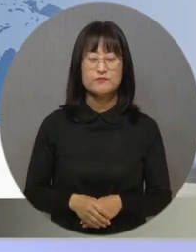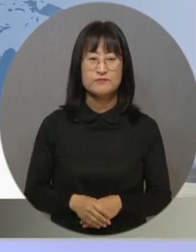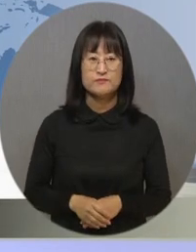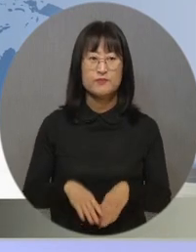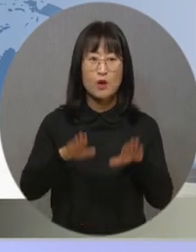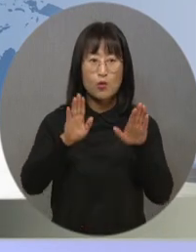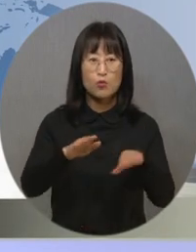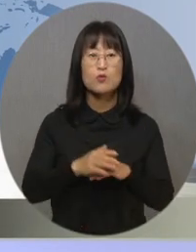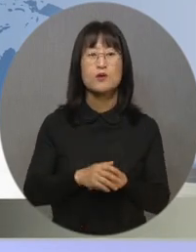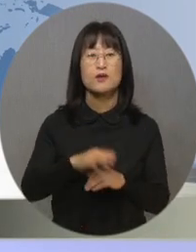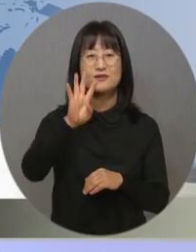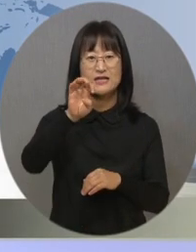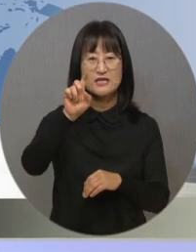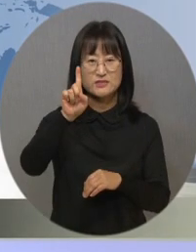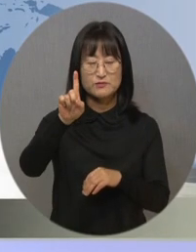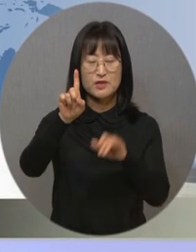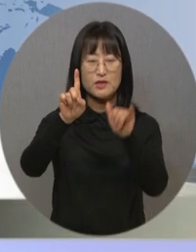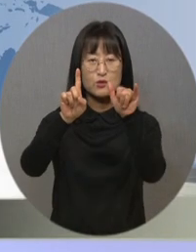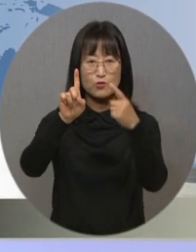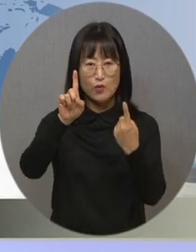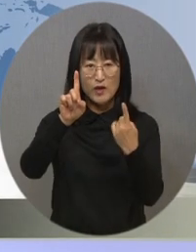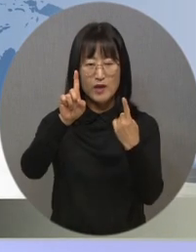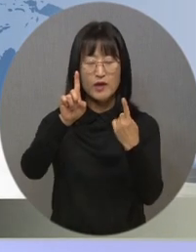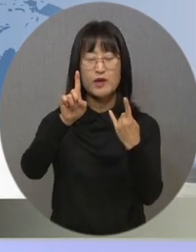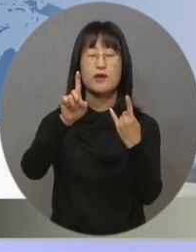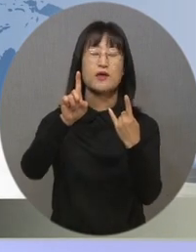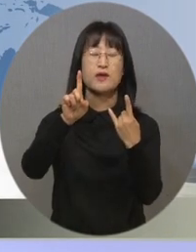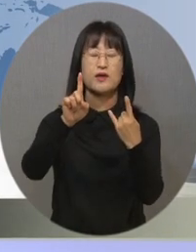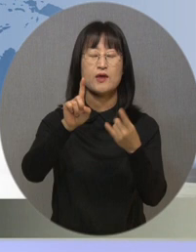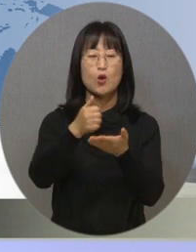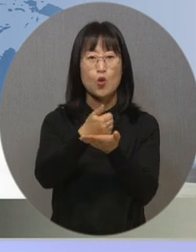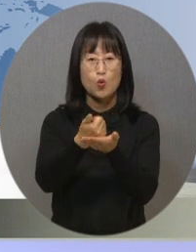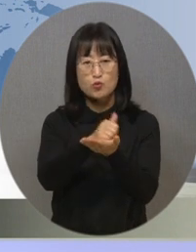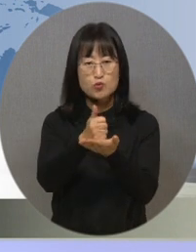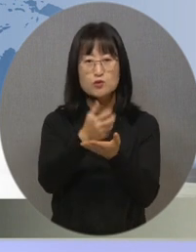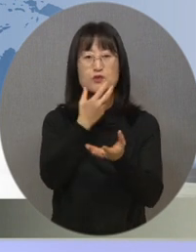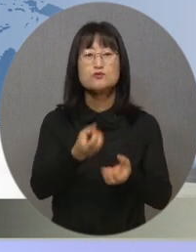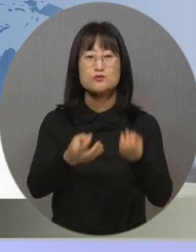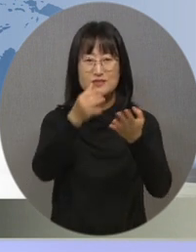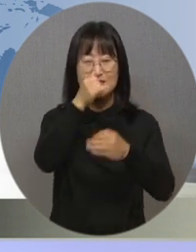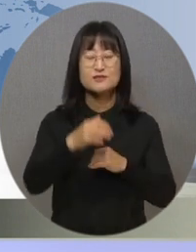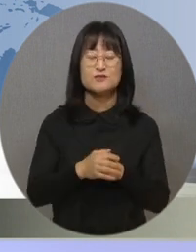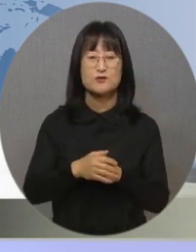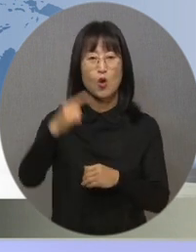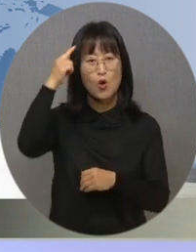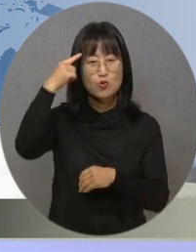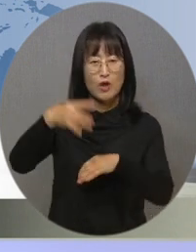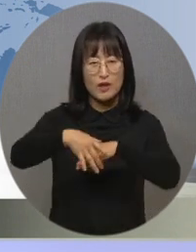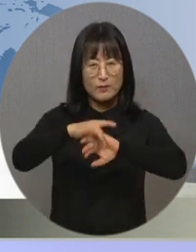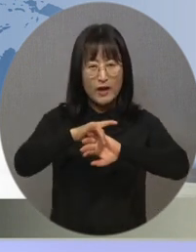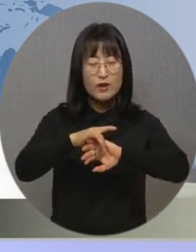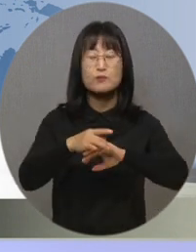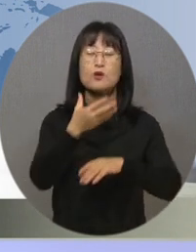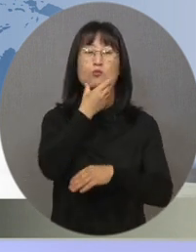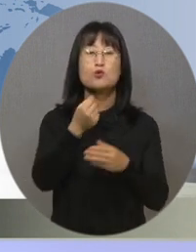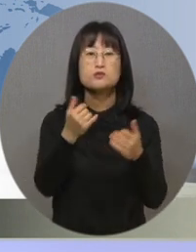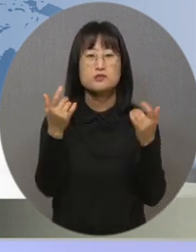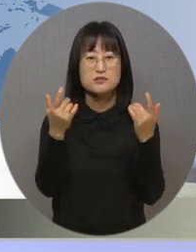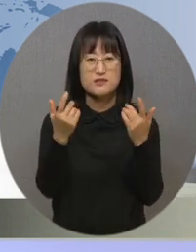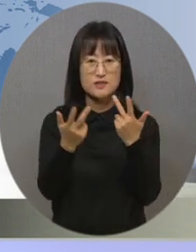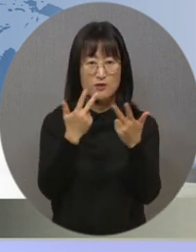올해로 41번째 오뚜기 축제가 열렸습니다. 한국뇌성마비복지회가 마련한 이번 행사에는